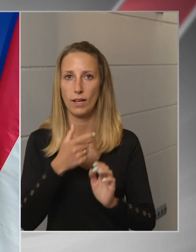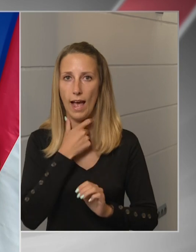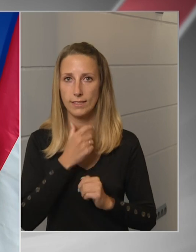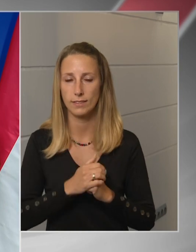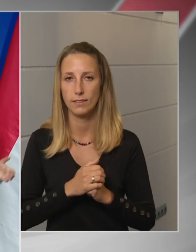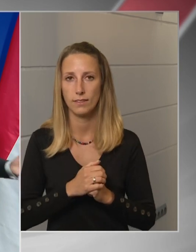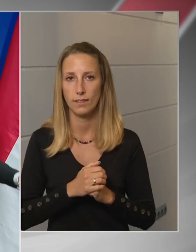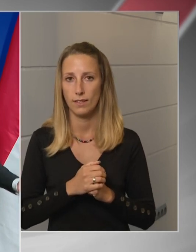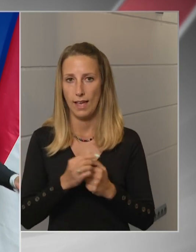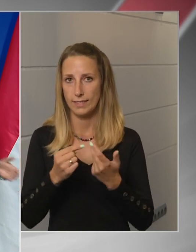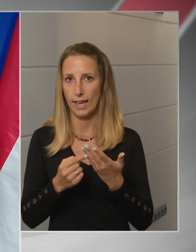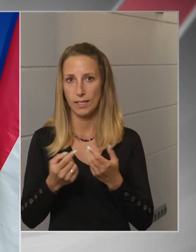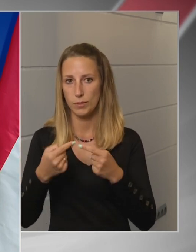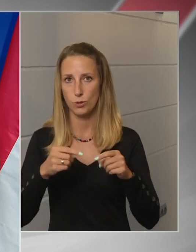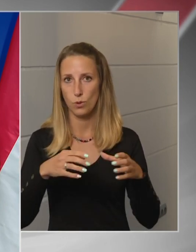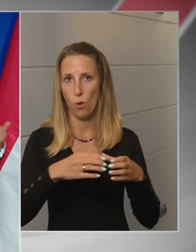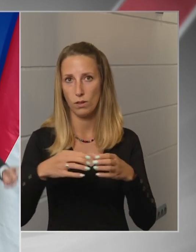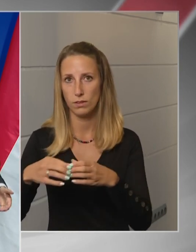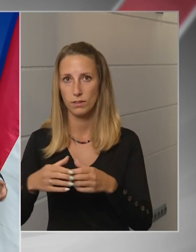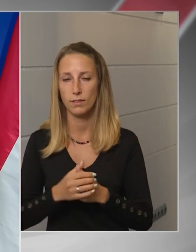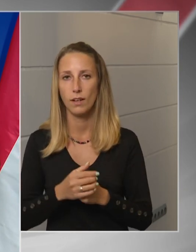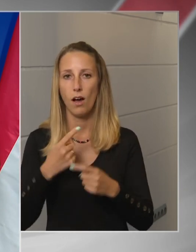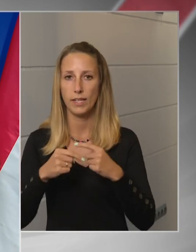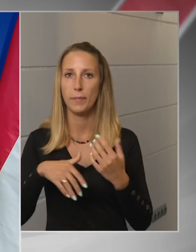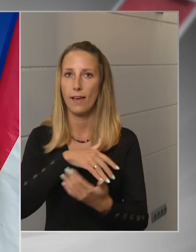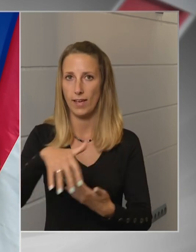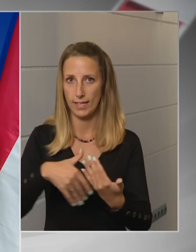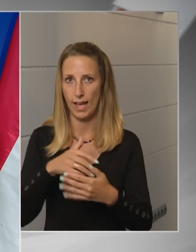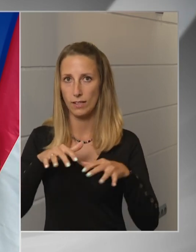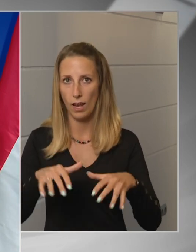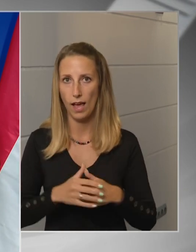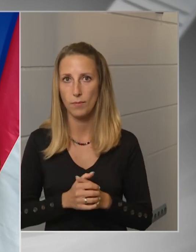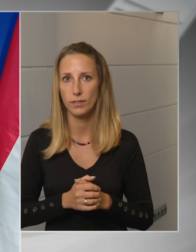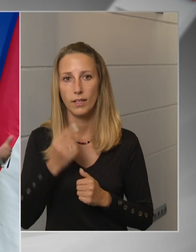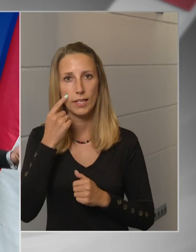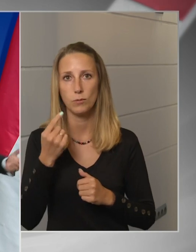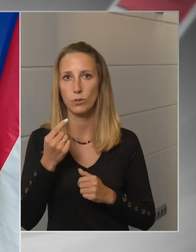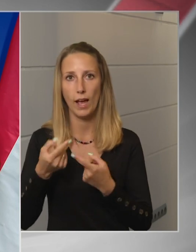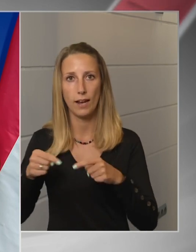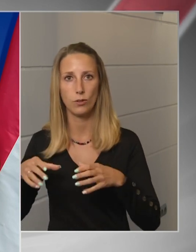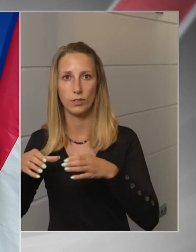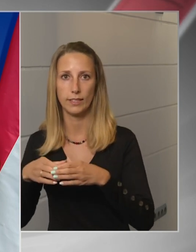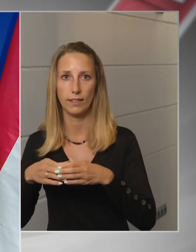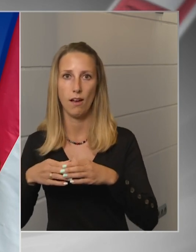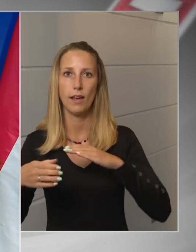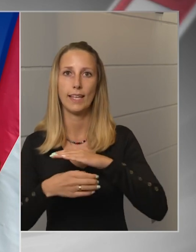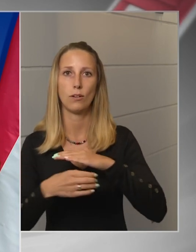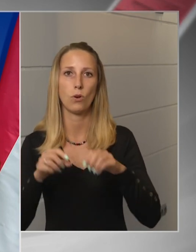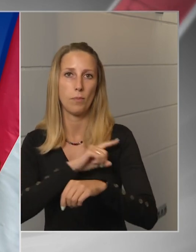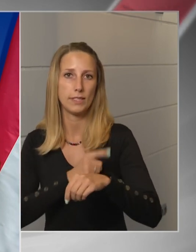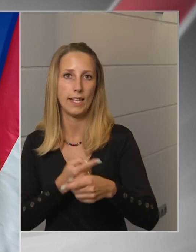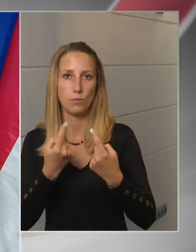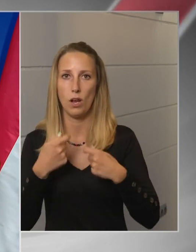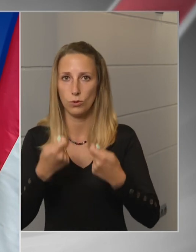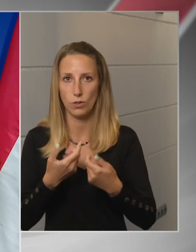ezeket ráadásul nem is külön tartja, hanem általában keveri, tehát nem tudja elkülöníteni már csak a tárolókapacitásokból adódóan sem,